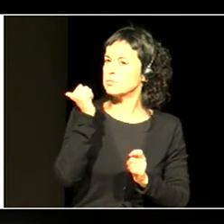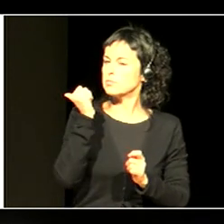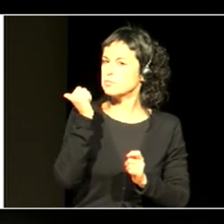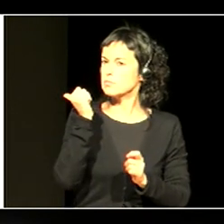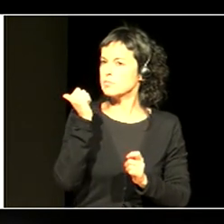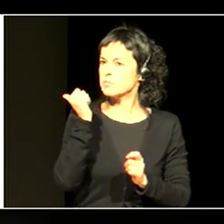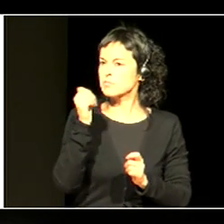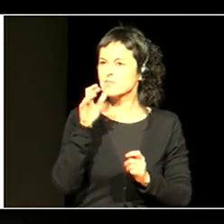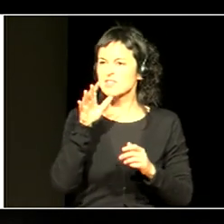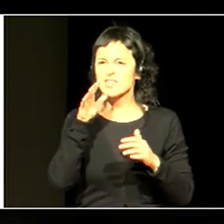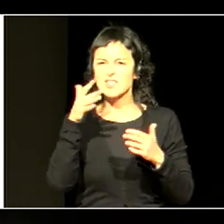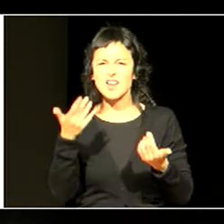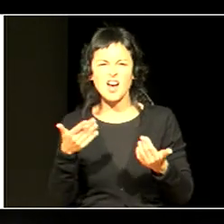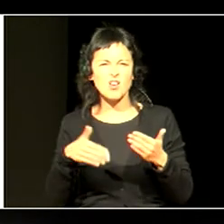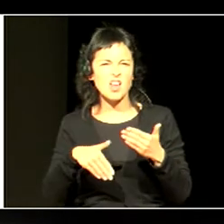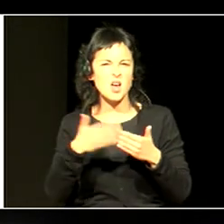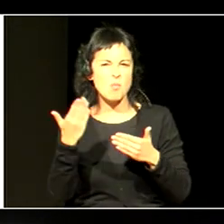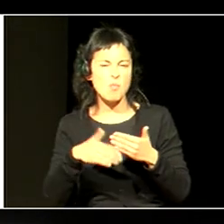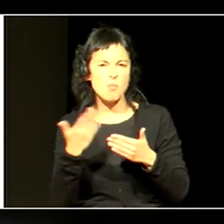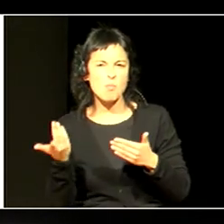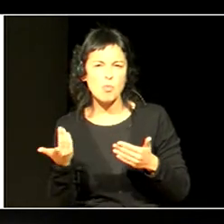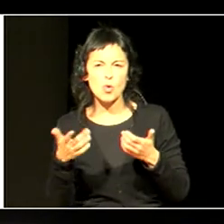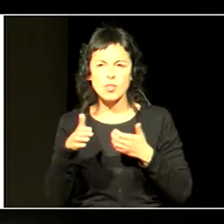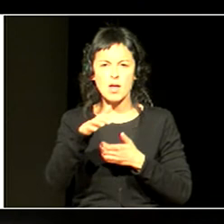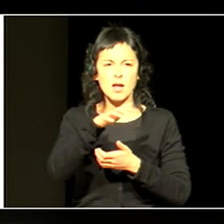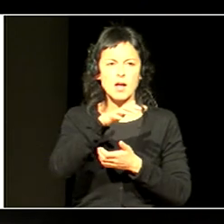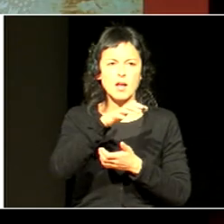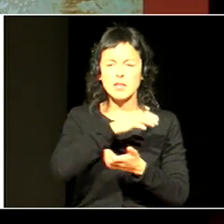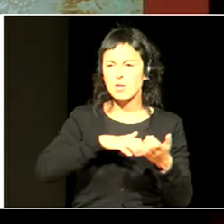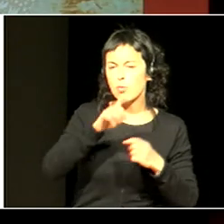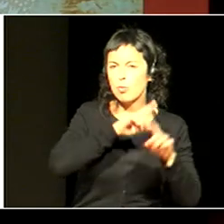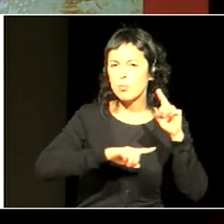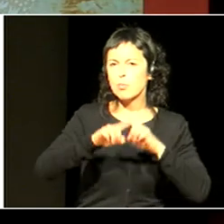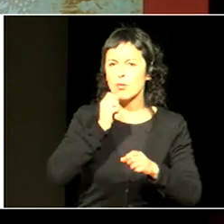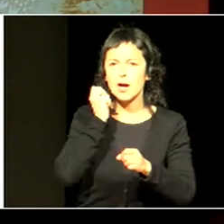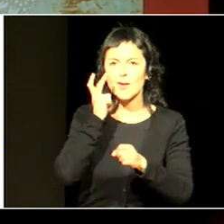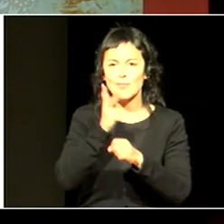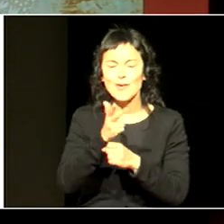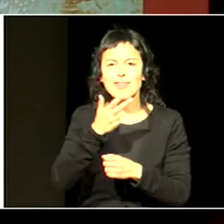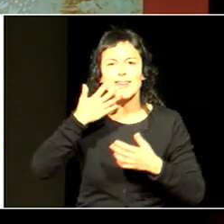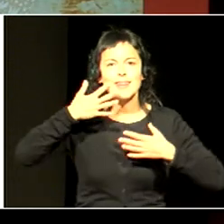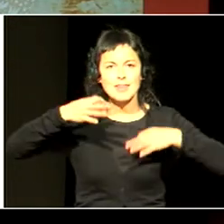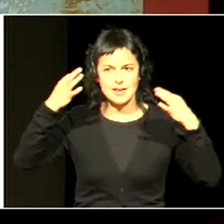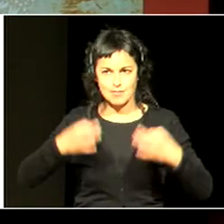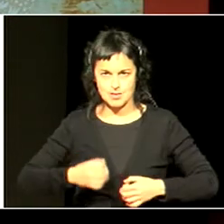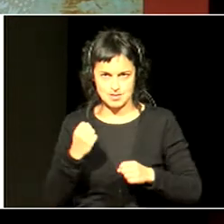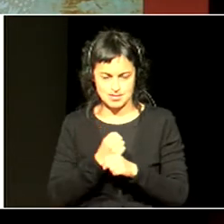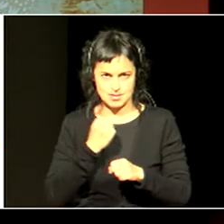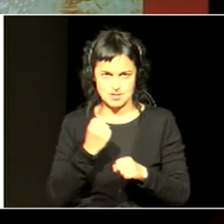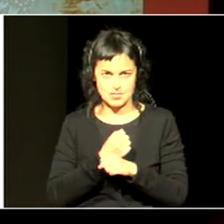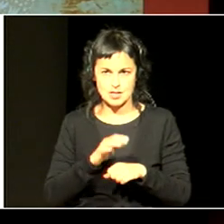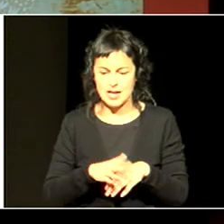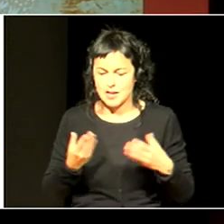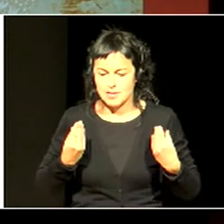oinen modan ipini dira zen arazo egoerak edo erronkak edo benetan lantzeko, ez da? Berdintasuna da gizarteko erronka bat, ez? Eta